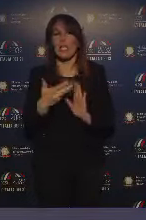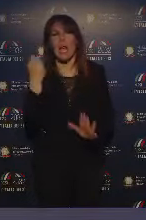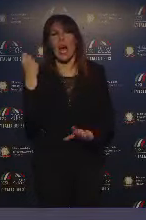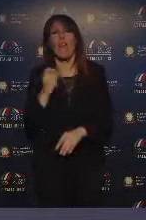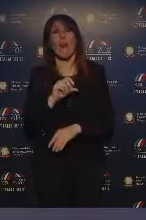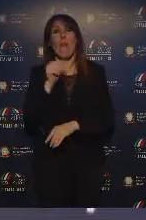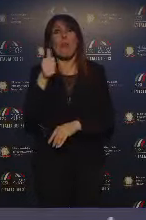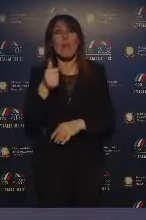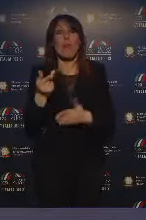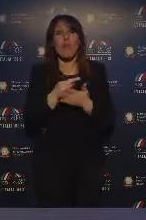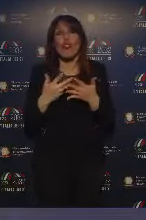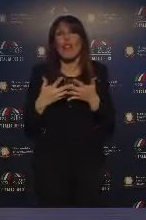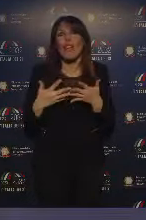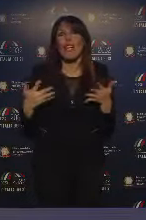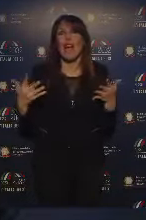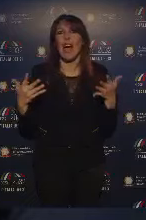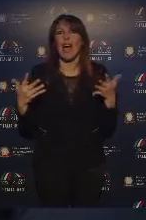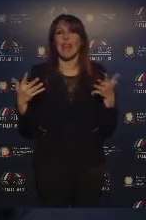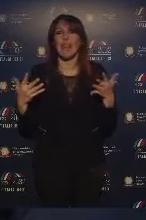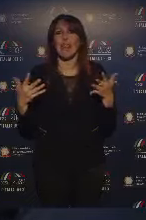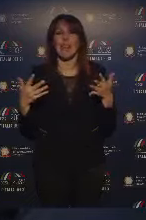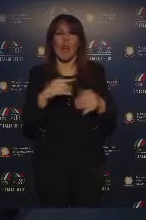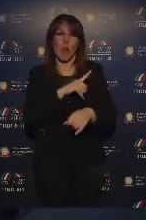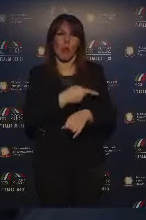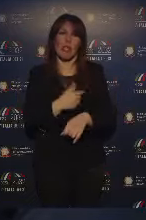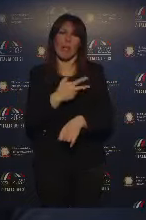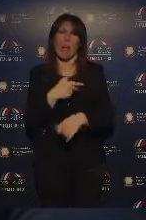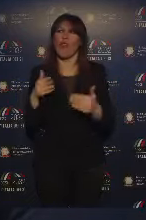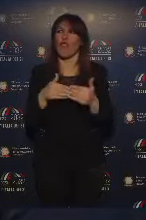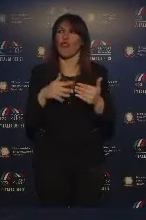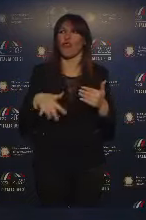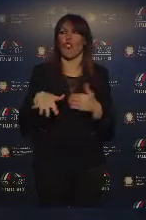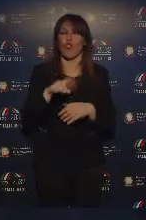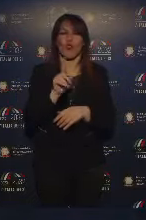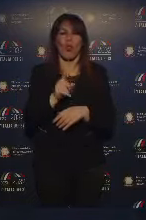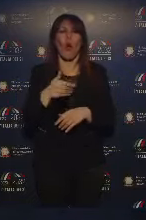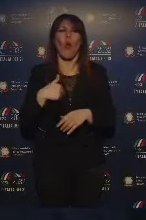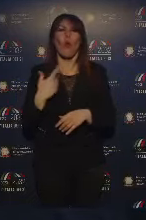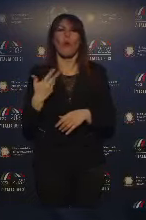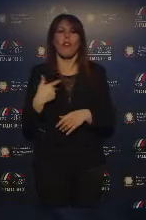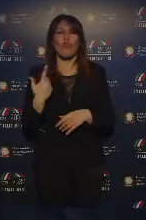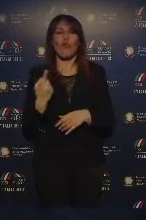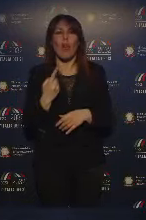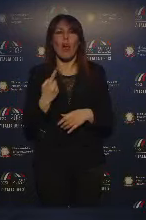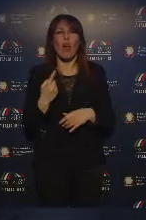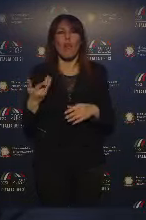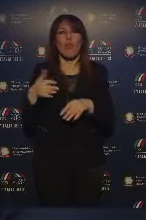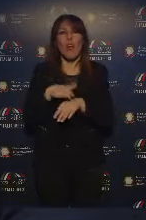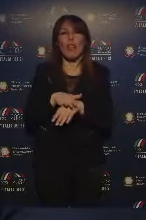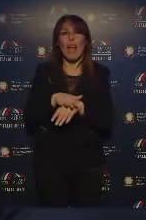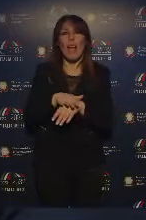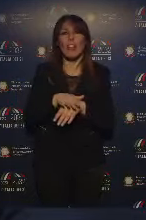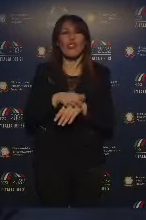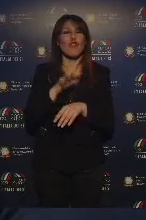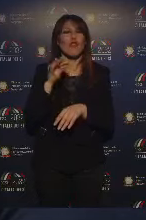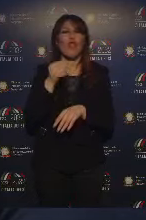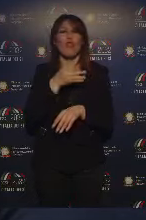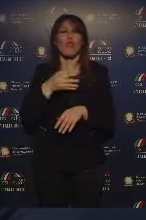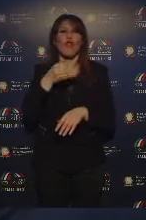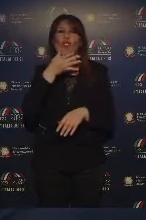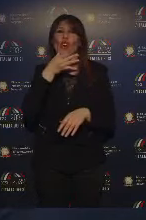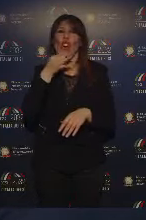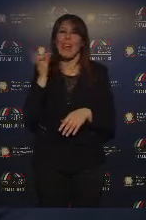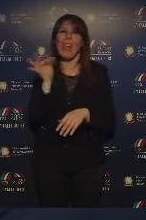questi grandi progetti non è esattamente vicino a Potenza e Matera ma qualcosa che sta proteggendo uno dei gioielli